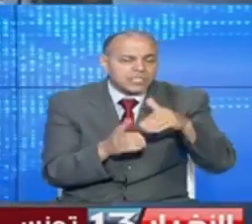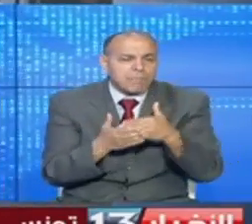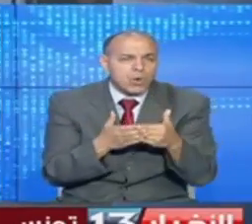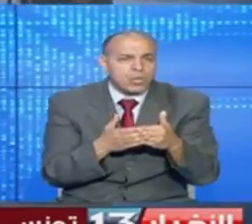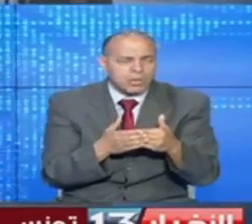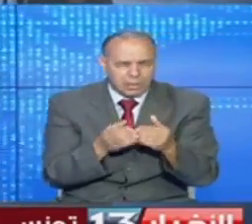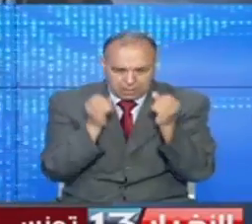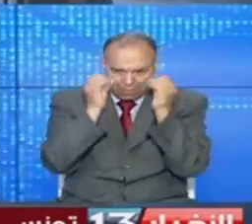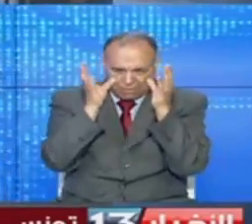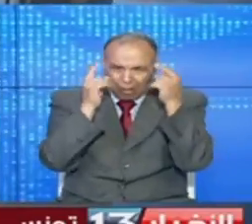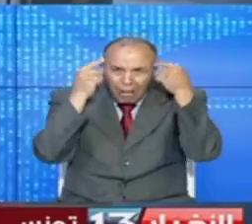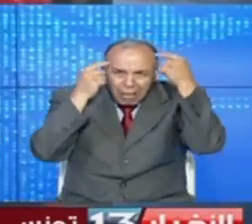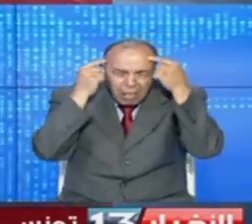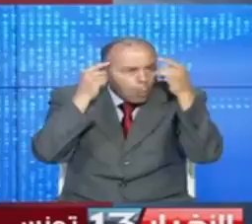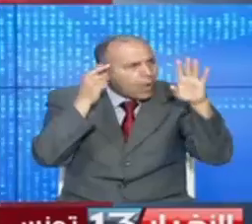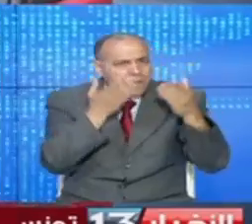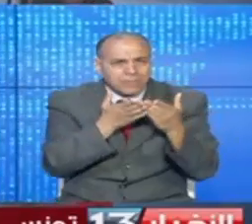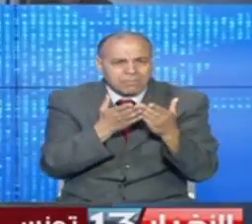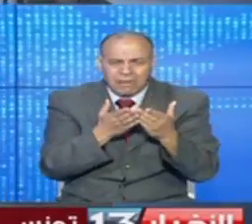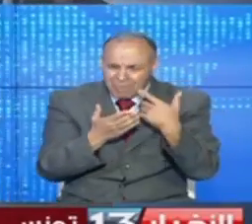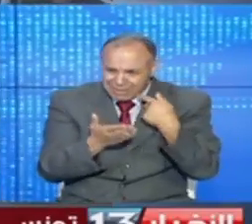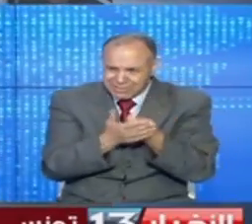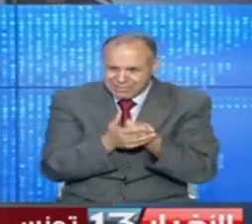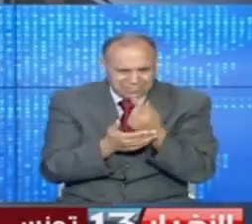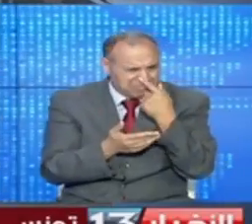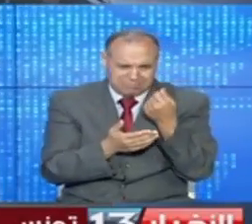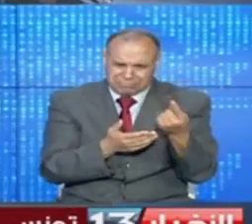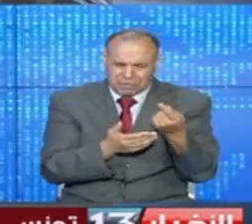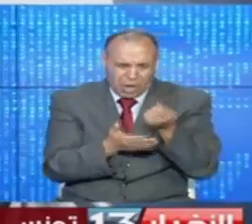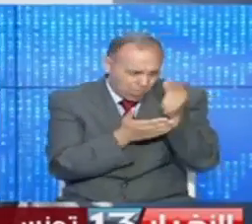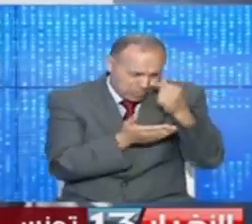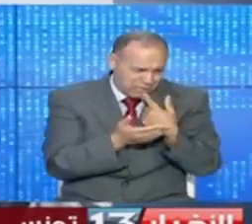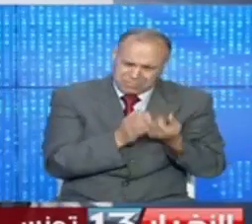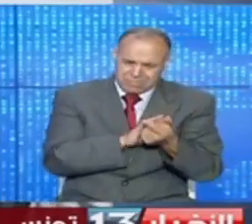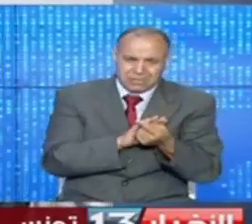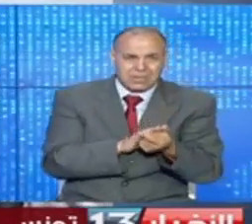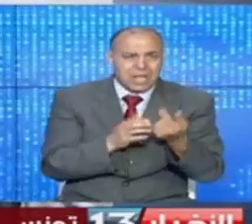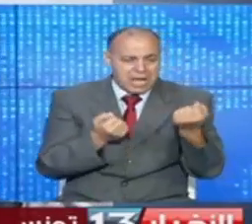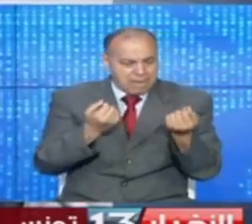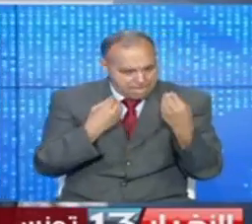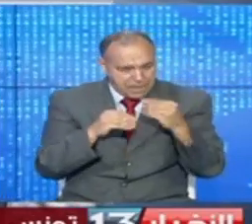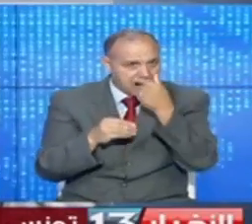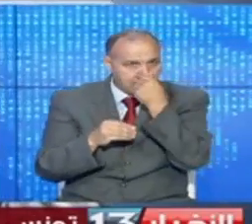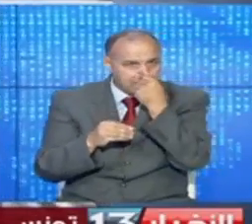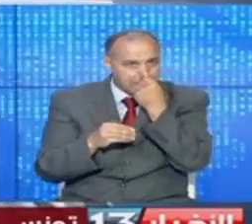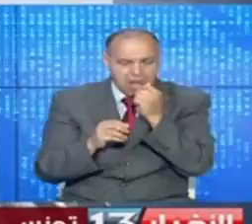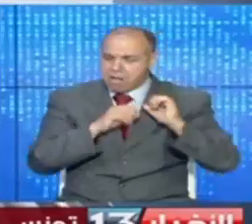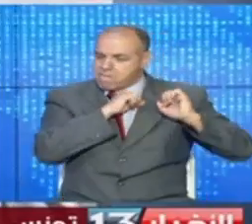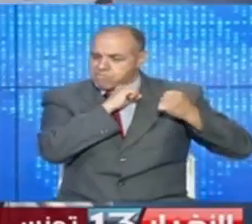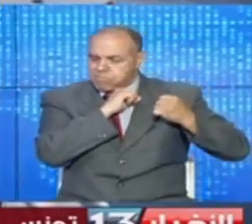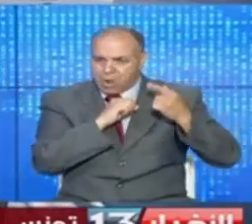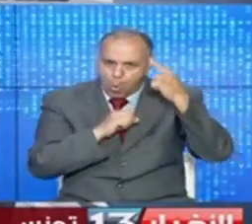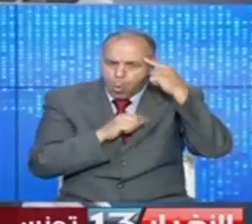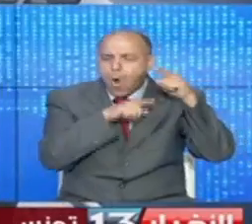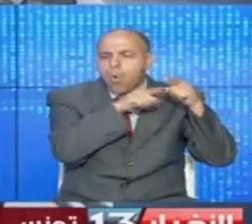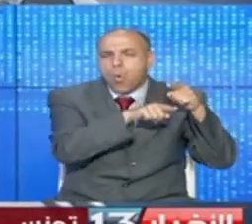20، أسواق مخيالية بالحق، موجودة أسواق مخيالية، هذا تقلق الشاري التونسي بطبيعة الحال. تبيع أنت ما يخلوكش تبيع، كان على كيفهم